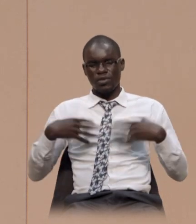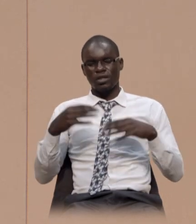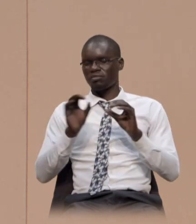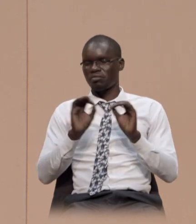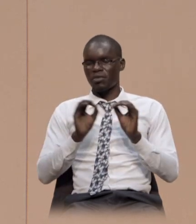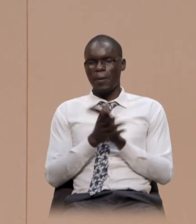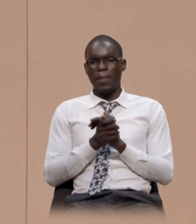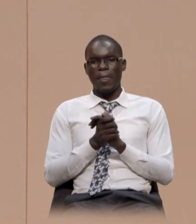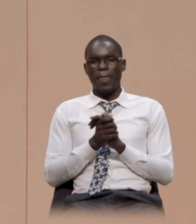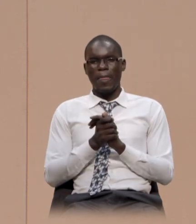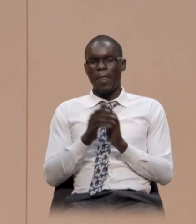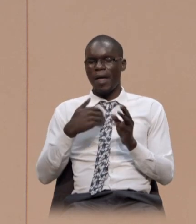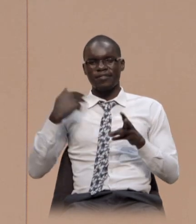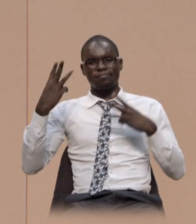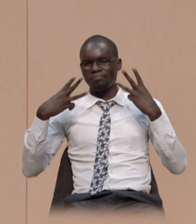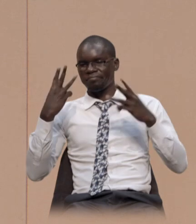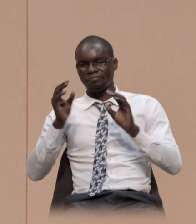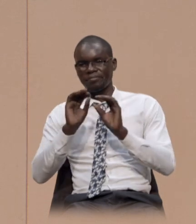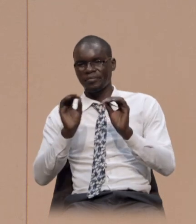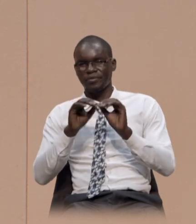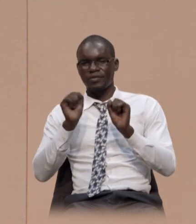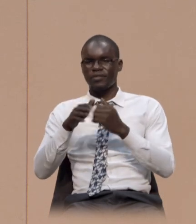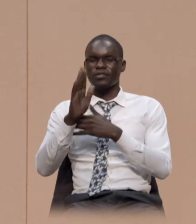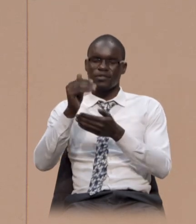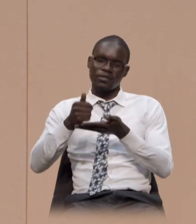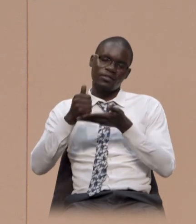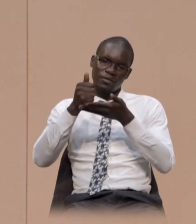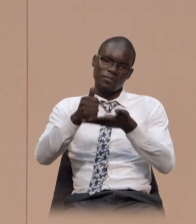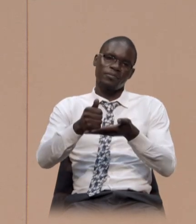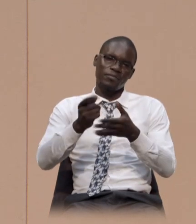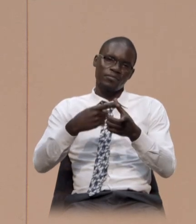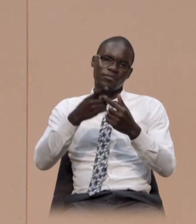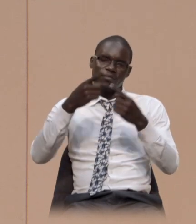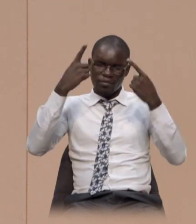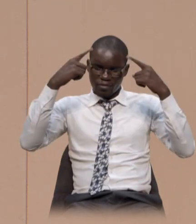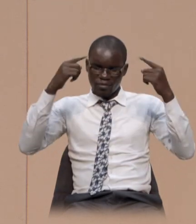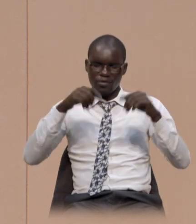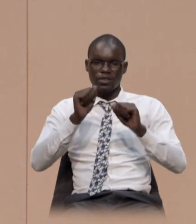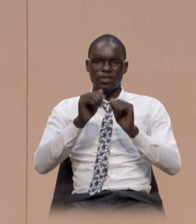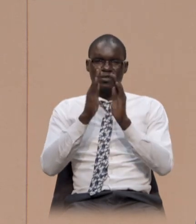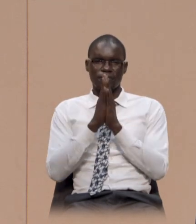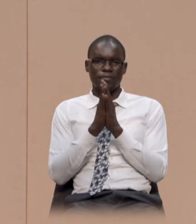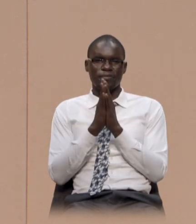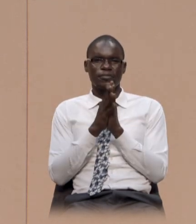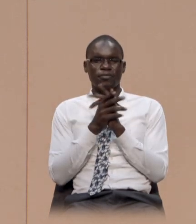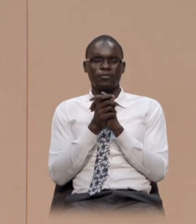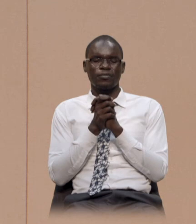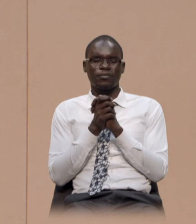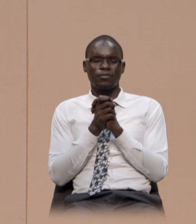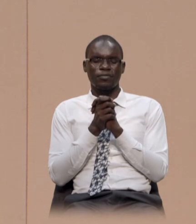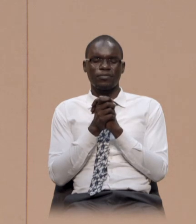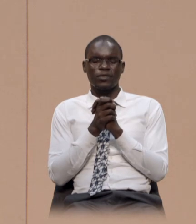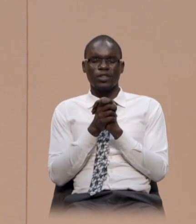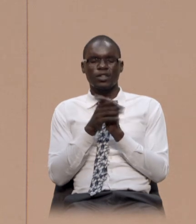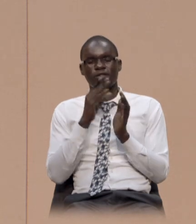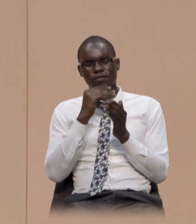sana na usiwe na wasiwasi. Mungu akusaidie, utafaulu. Hebu na tuombe.